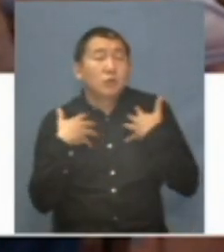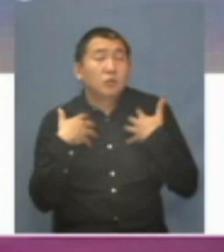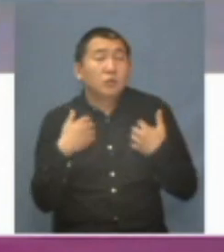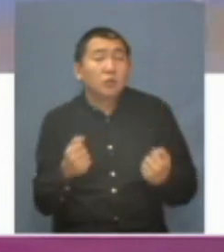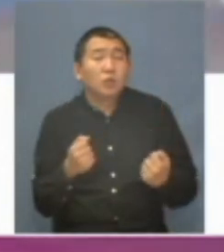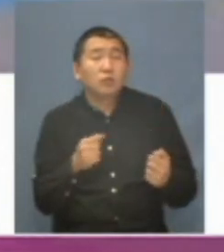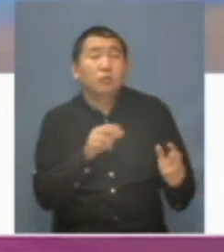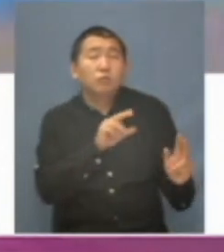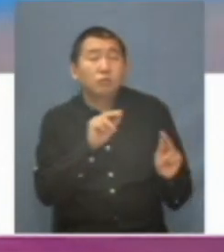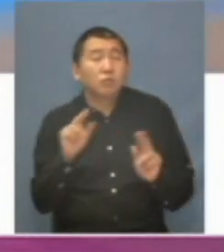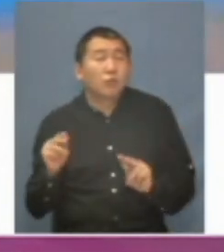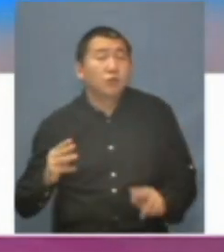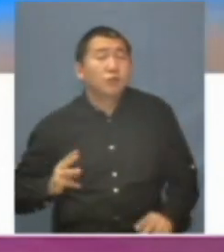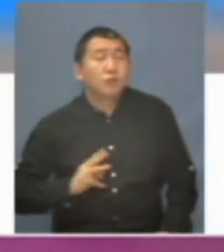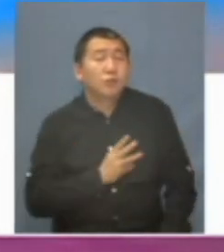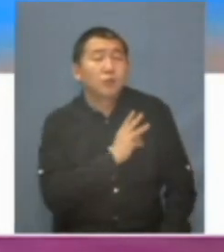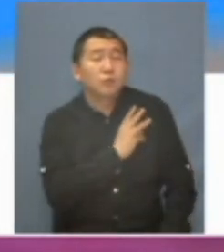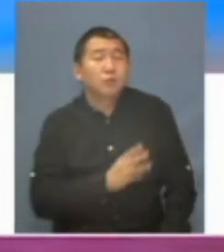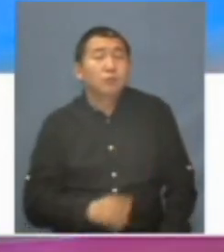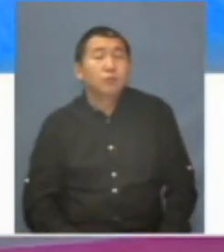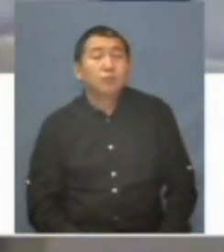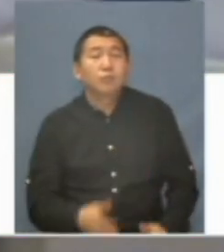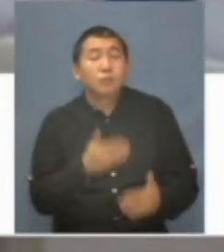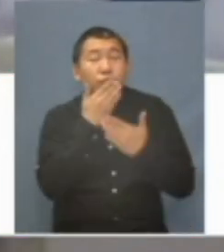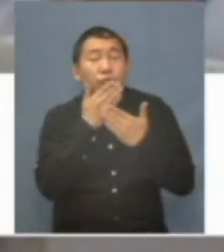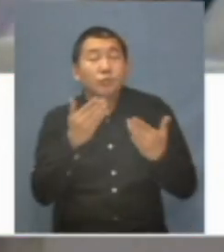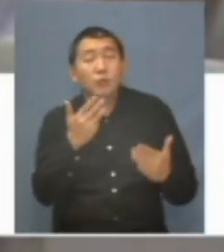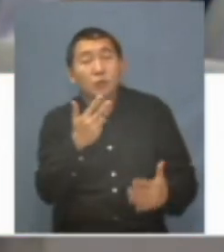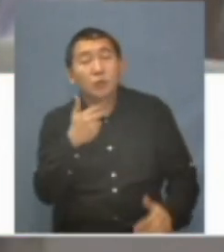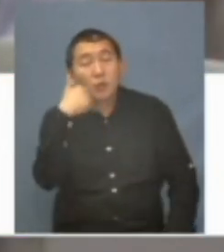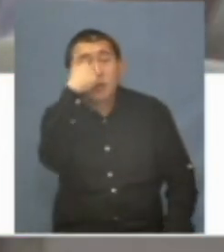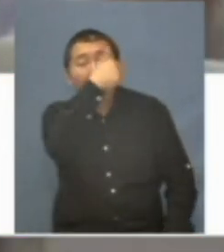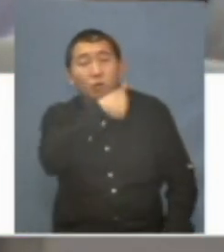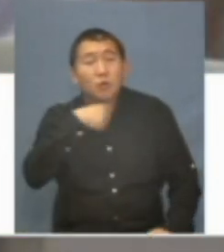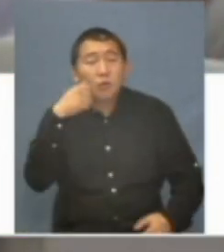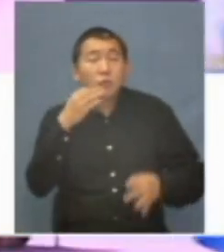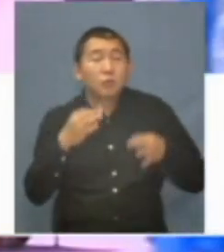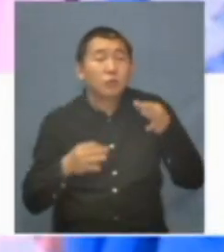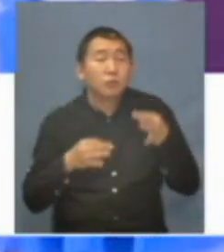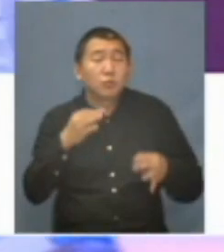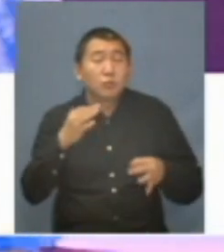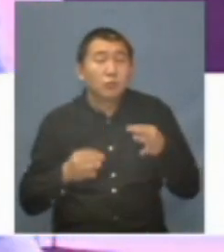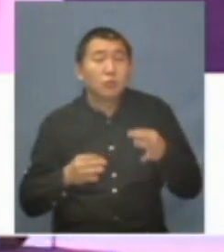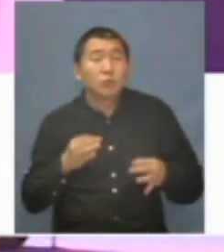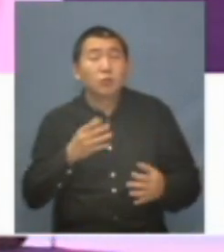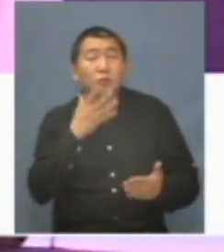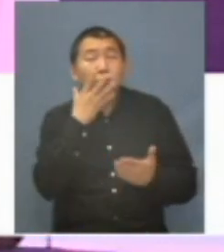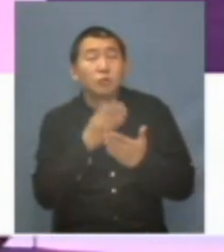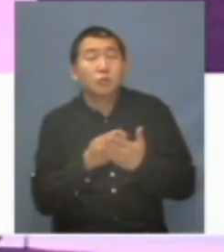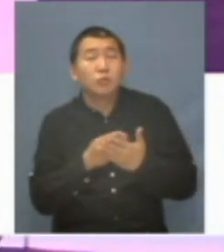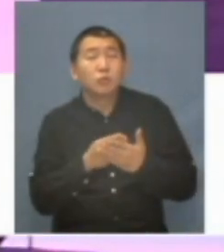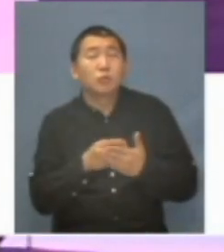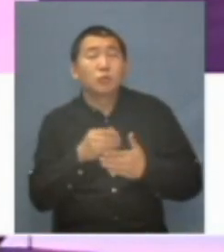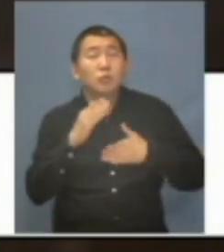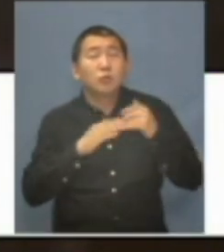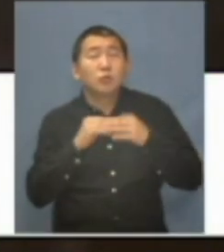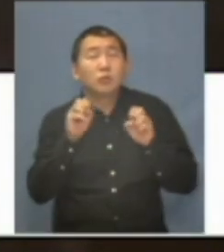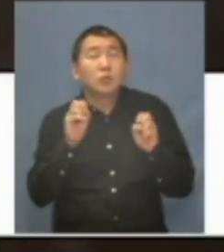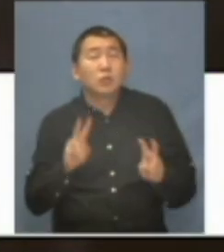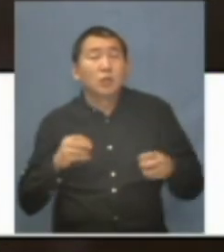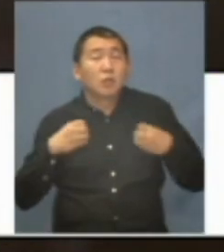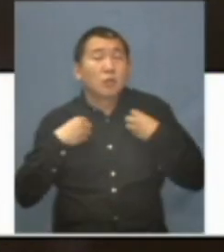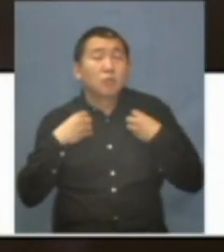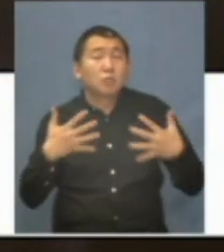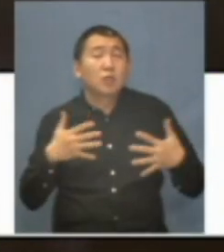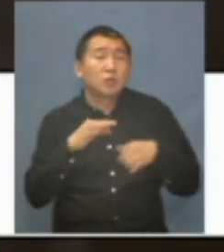тілеймін. Естеріңізге сала кетейік, соңғы 3 жылдан бері елімізде судьялар корпусы өзінің кәсіби мерекесін атап өтуде. Шығыс